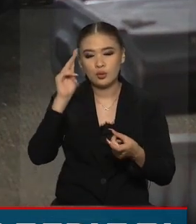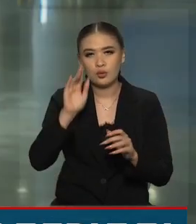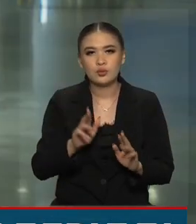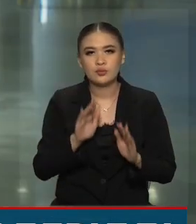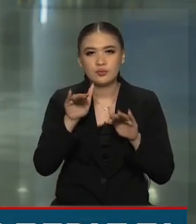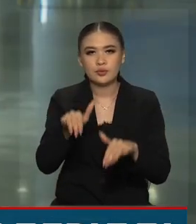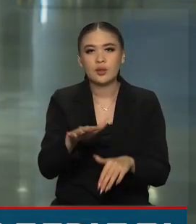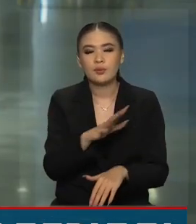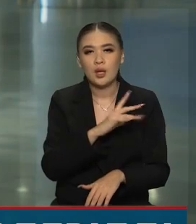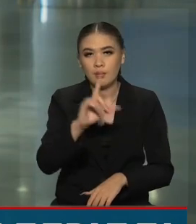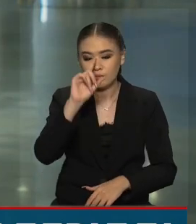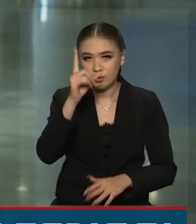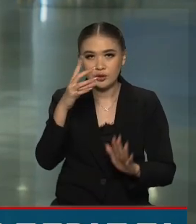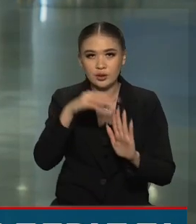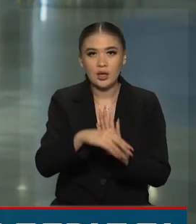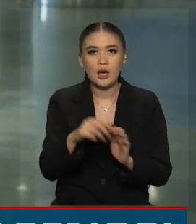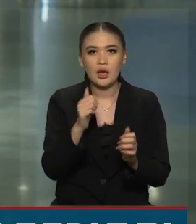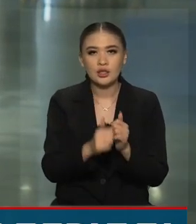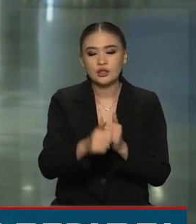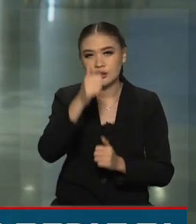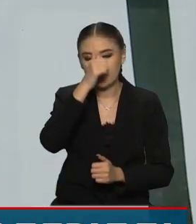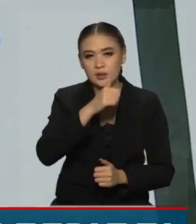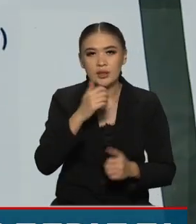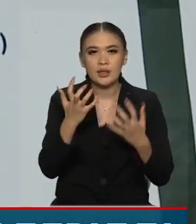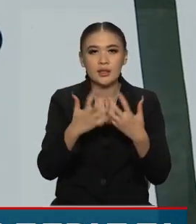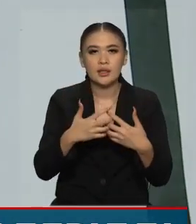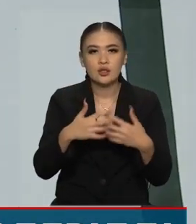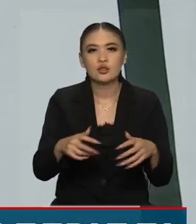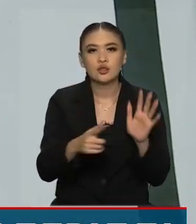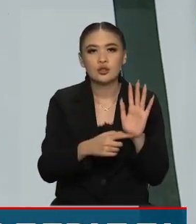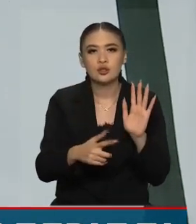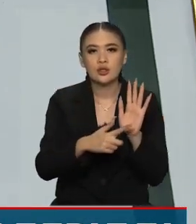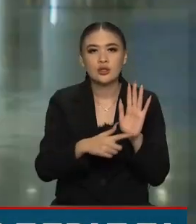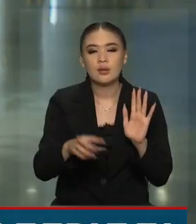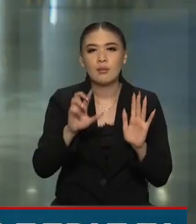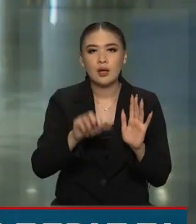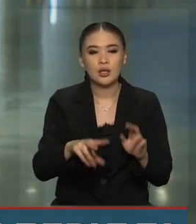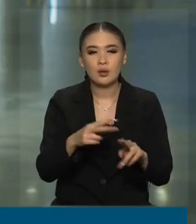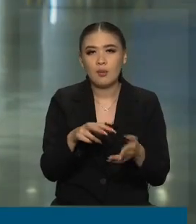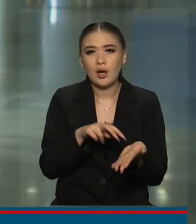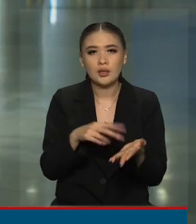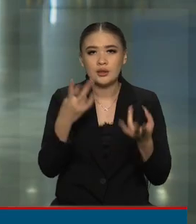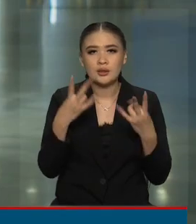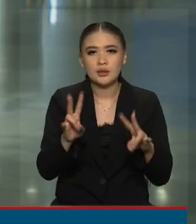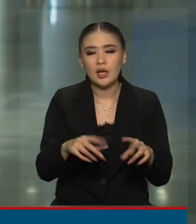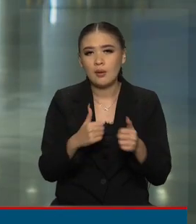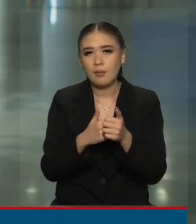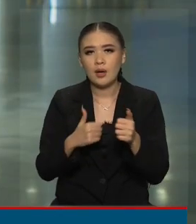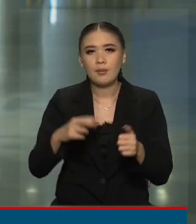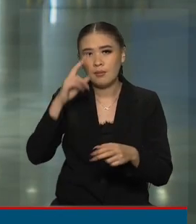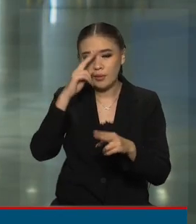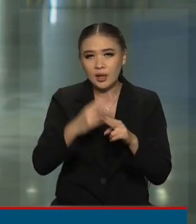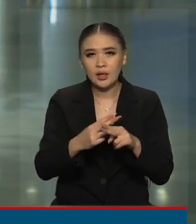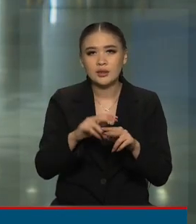алды. Бір жылдың ішінде әр айдың өзінің қорытындысымен есептеп шыққан 707 балл. Қорқудың қажеті жоқ. Және өзімнен артымда жатқан інілерім, бауырларыма да